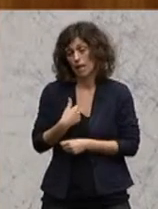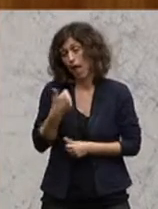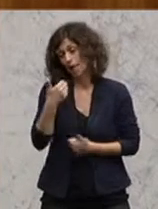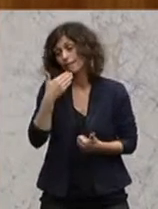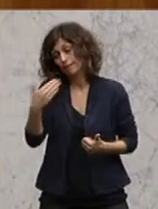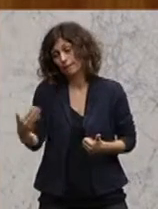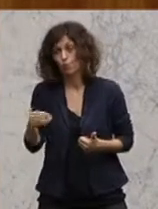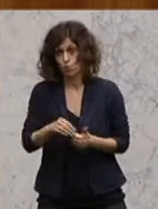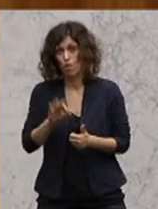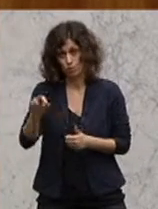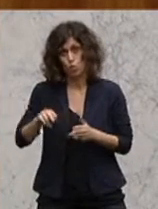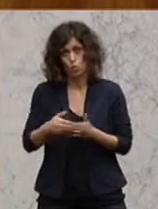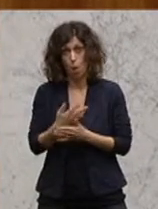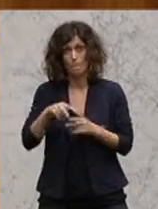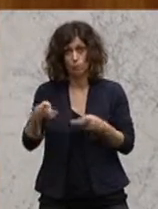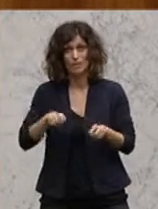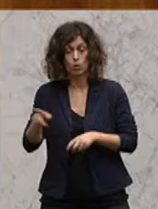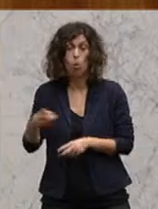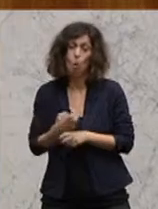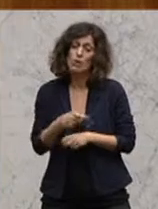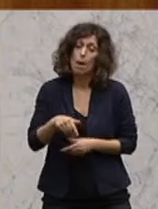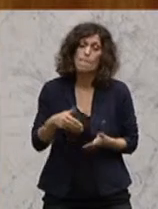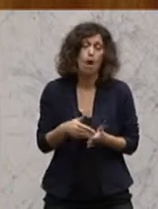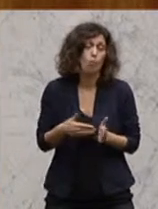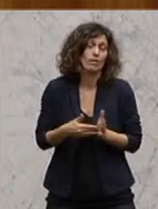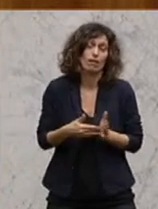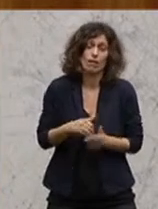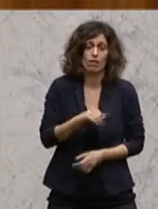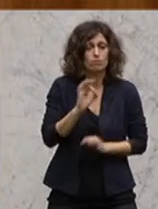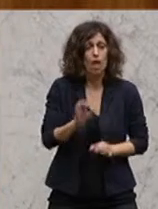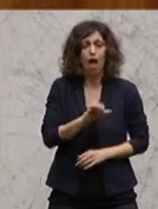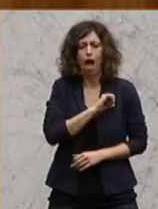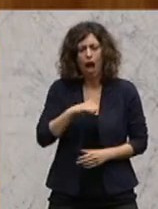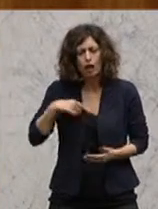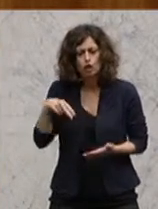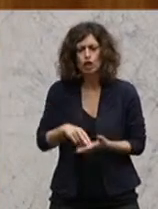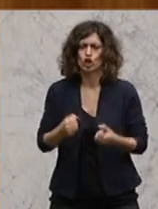ich noch an die neue Bundesregierung. Österreich braucht dringend ein eigenständiges,